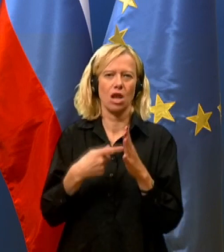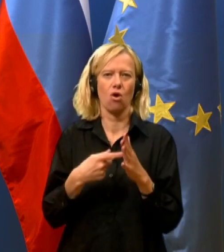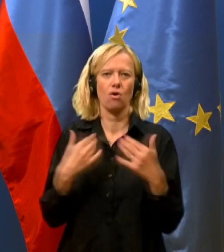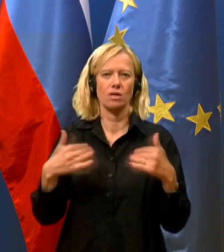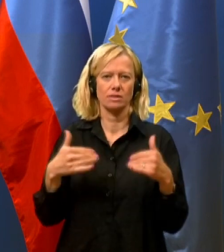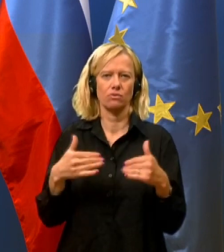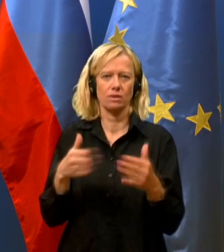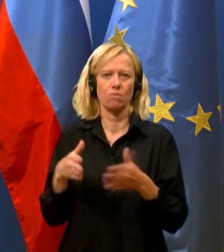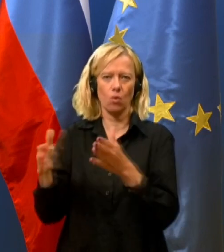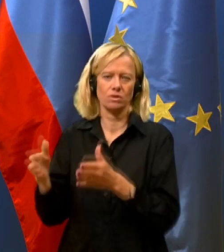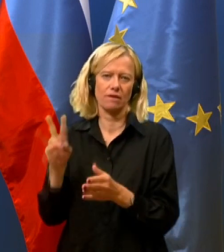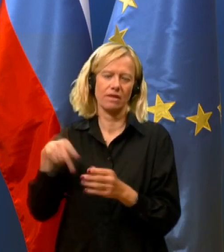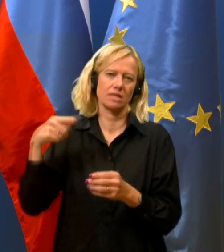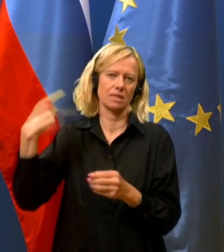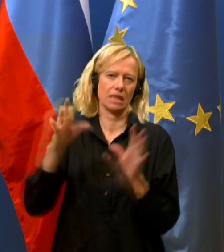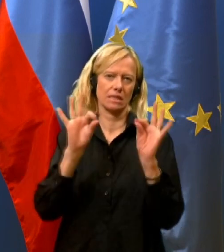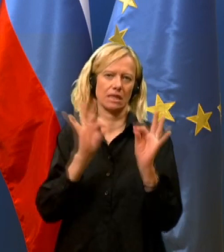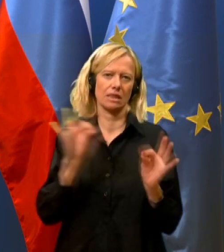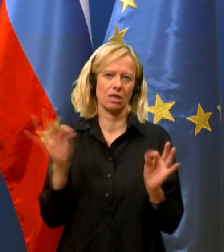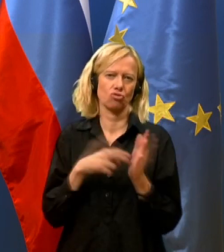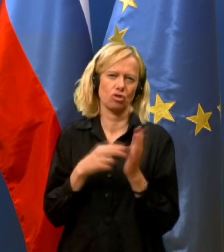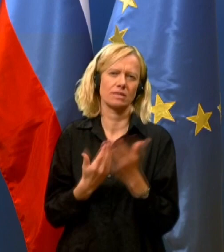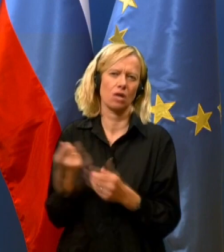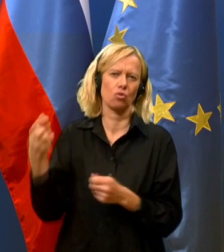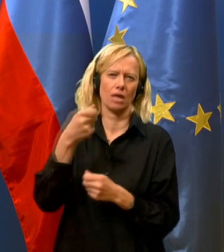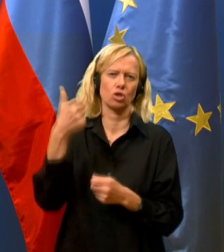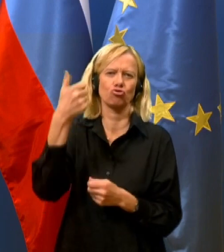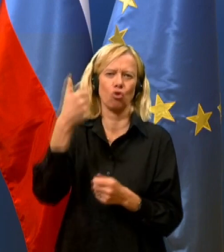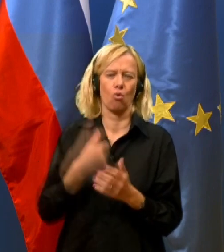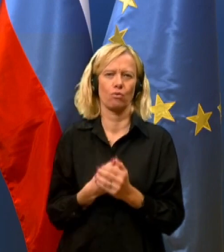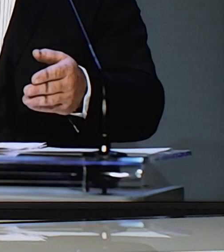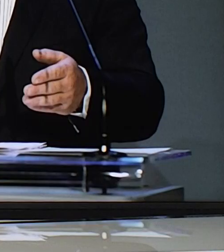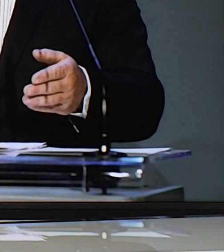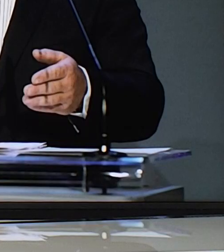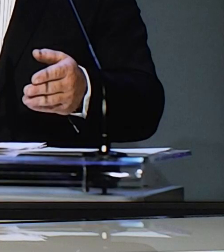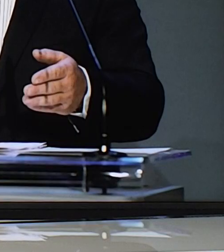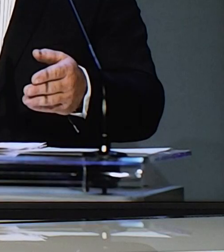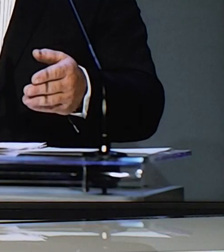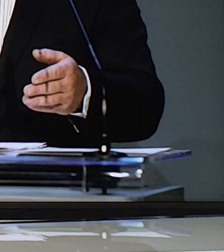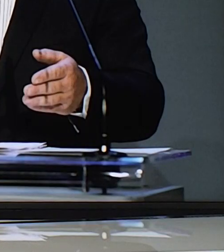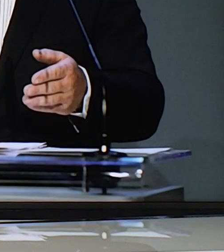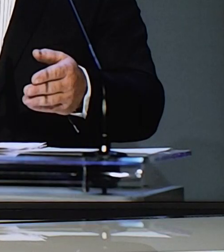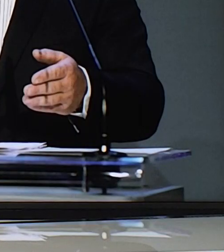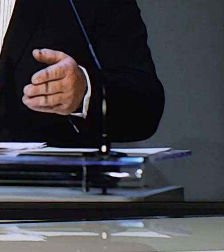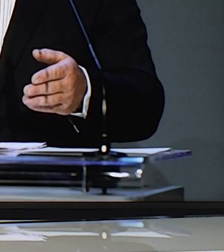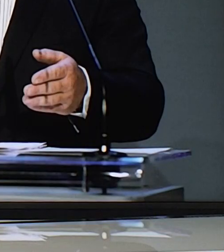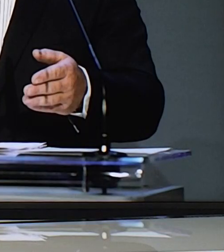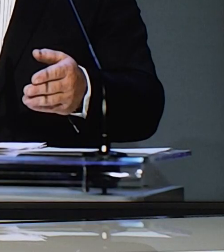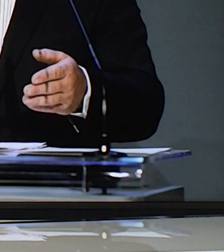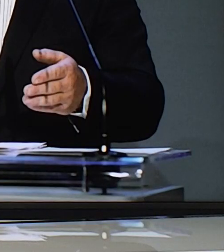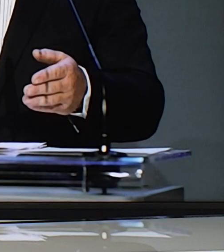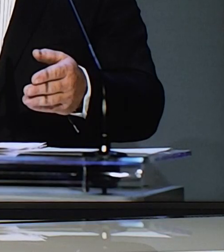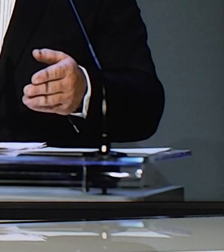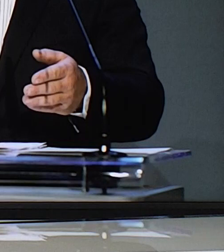povečajo število intenzivnih postelj v naslednjih 10 dneh še za dodatnih 100. Minister za okolje in prostor